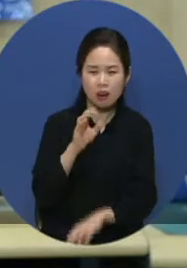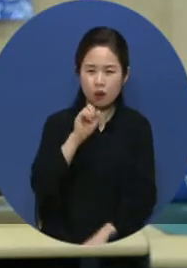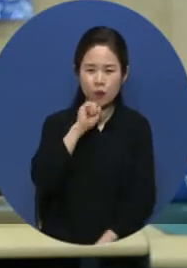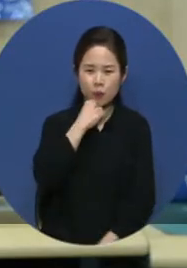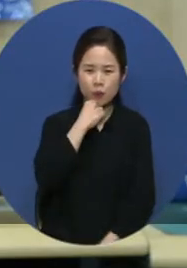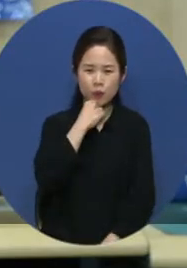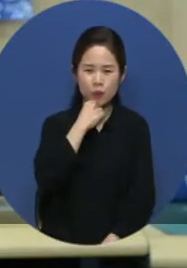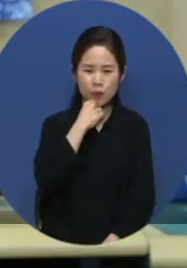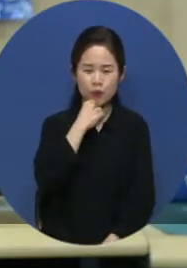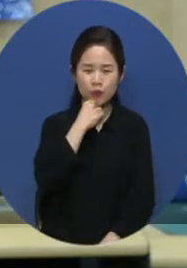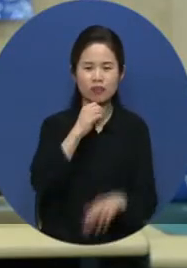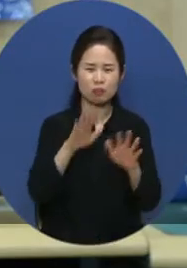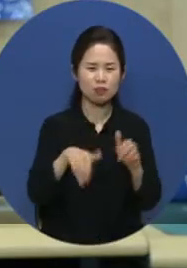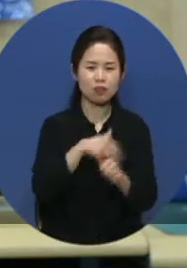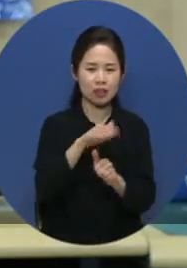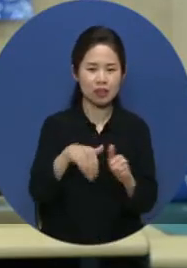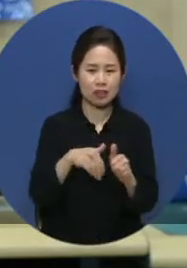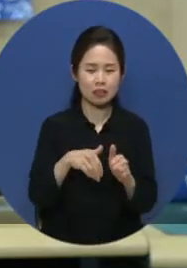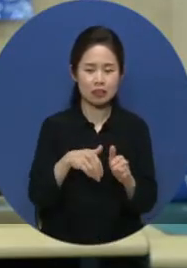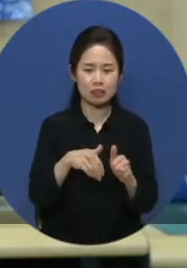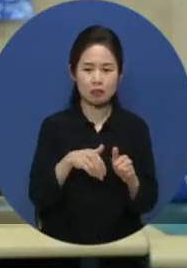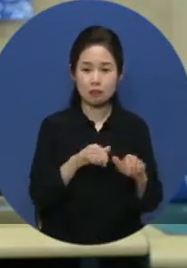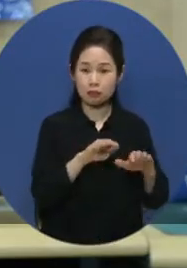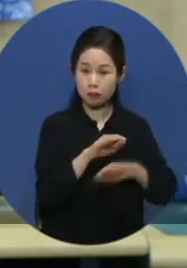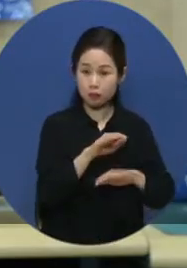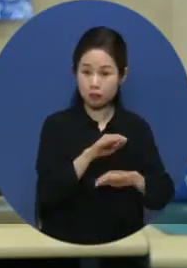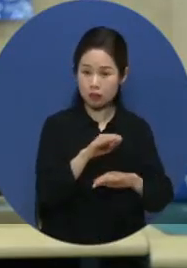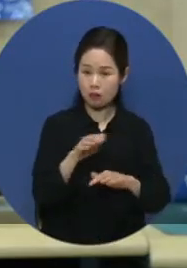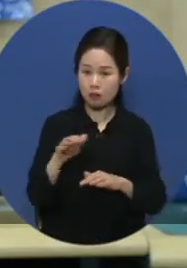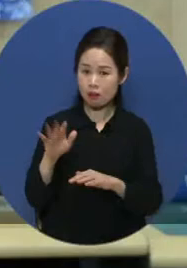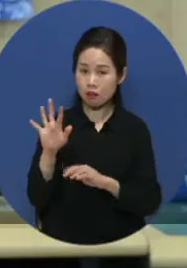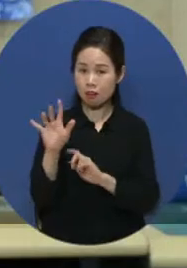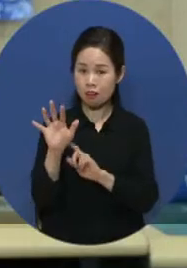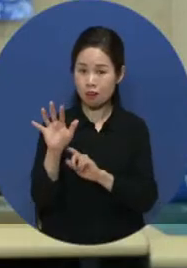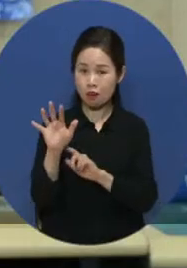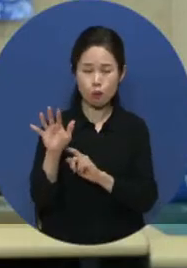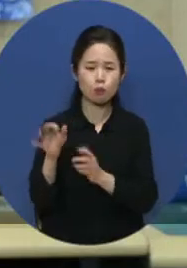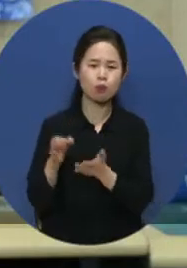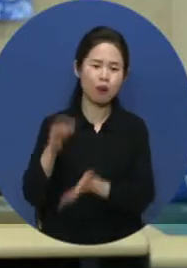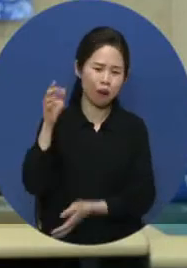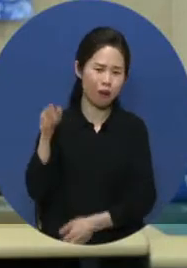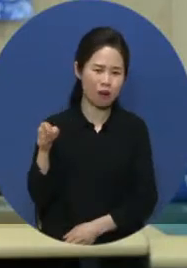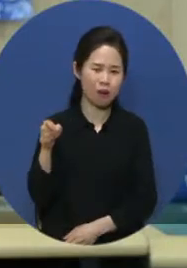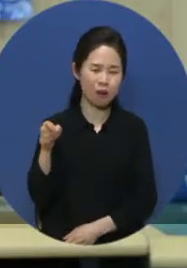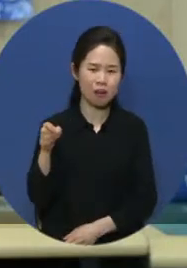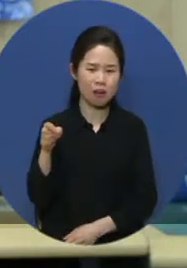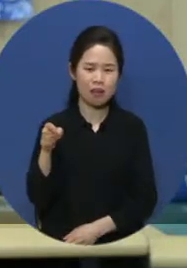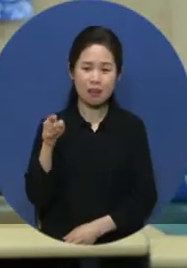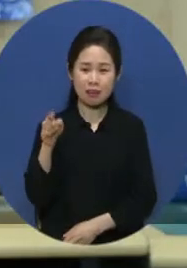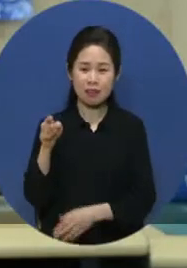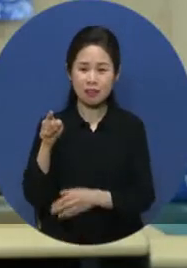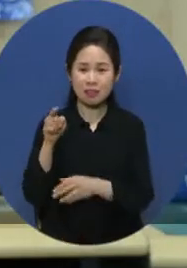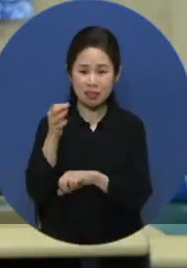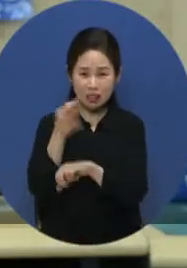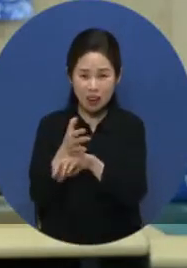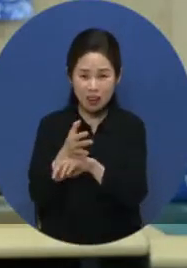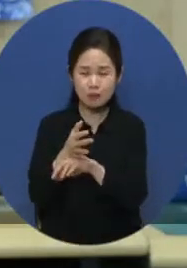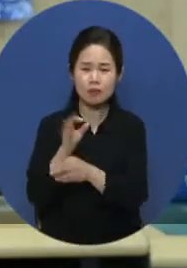것이 현재 상태죠. 그래서 자동차보다도 사실 더 비싸다고 느껴질 수 있는 게 전자의수가 한 번 사면 5년밖에 못